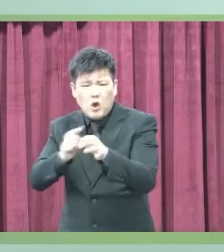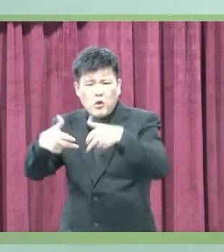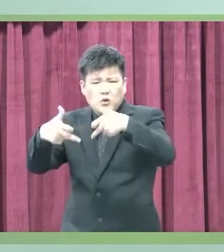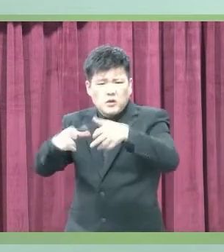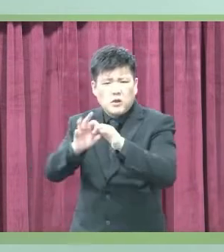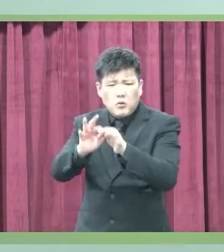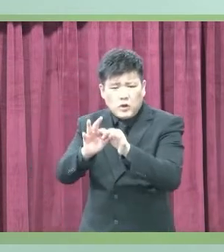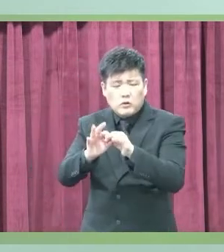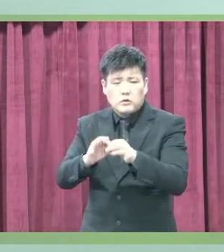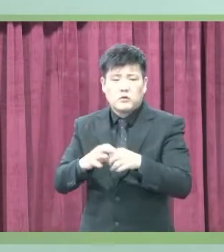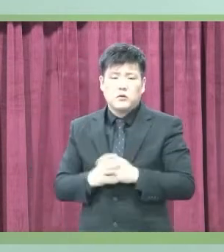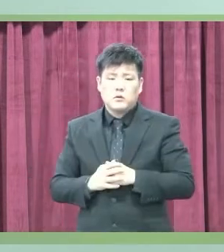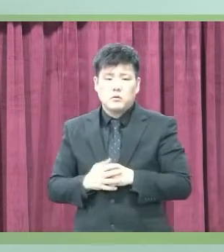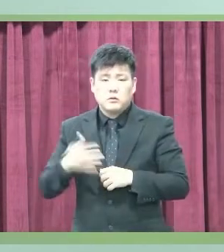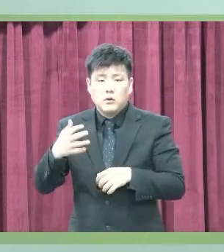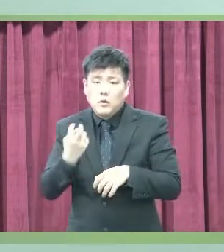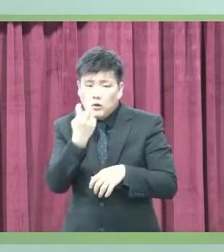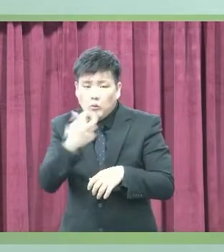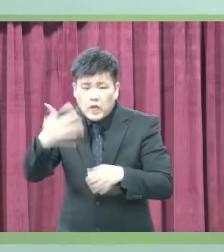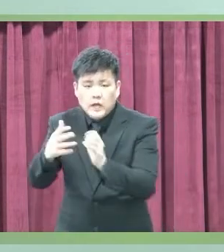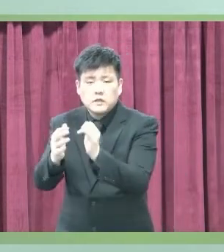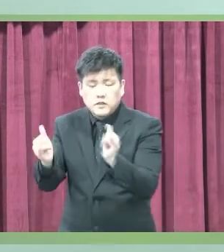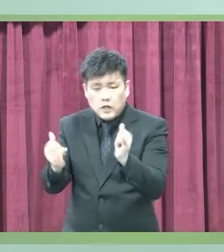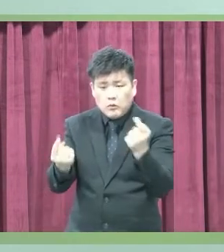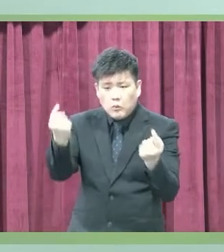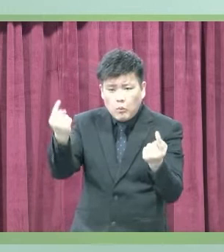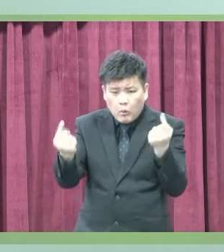검진 미수검자의 평균 49.7일보다 높습니다.